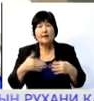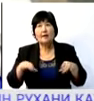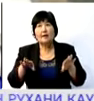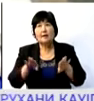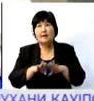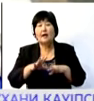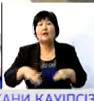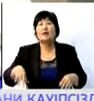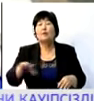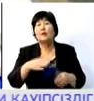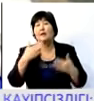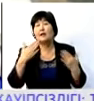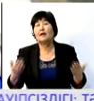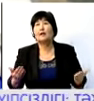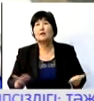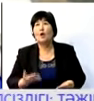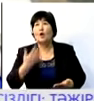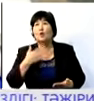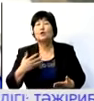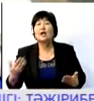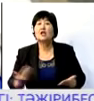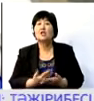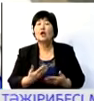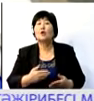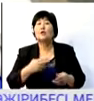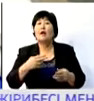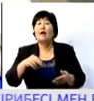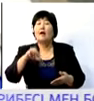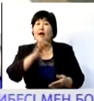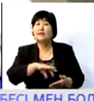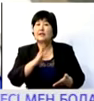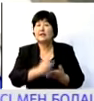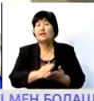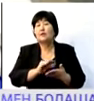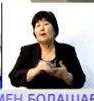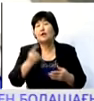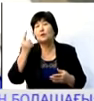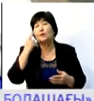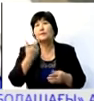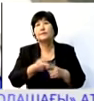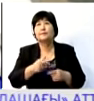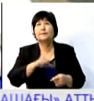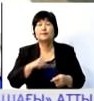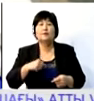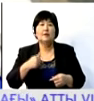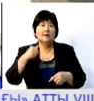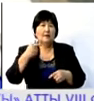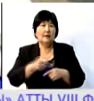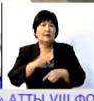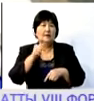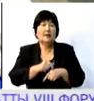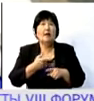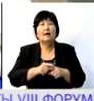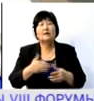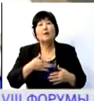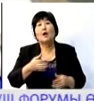уақытында халықтың ұлттың рухани жаңғыруына үлкен әсер беретін мақала деп өз басым ойладым. Себебі маған өз басыма қатты әсер етті. Әсіресе